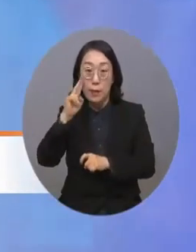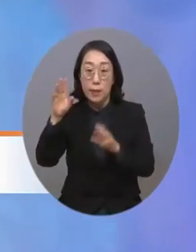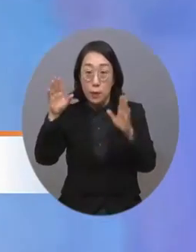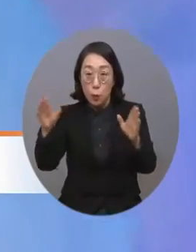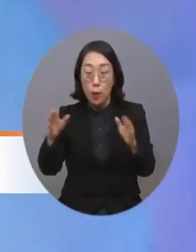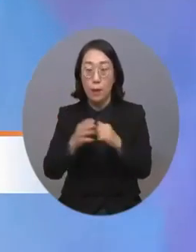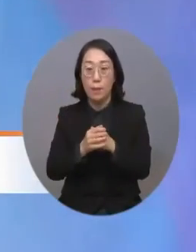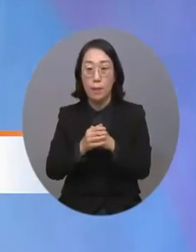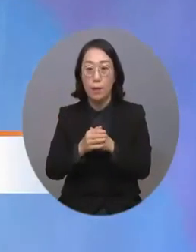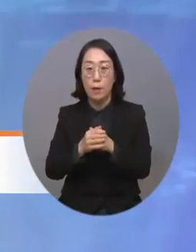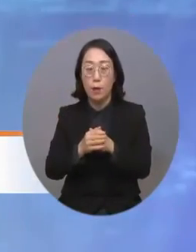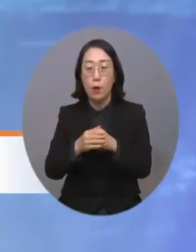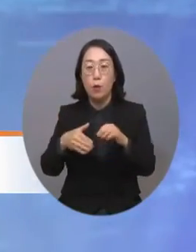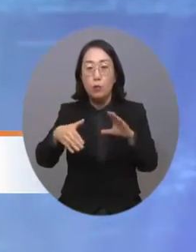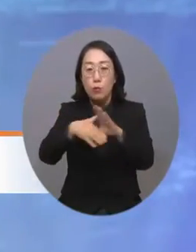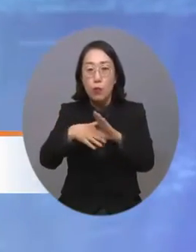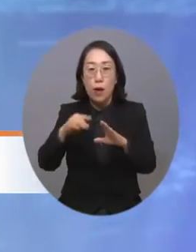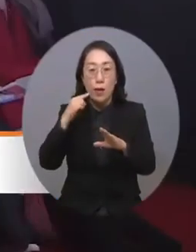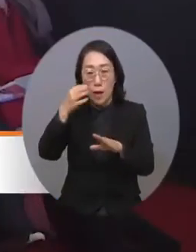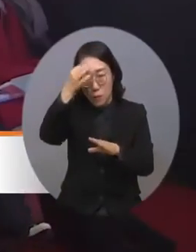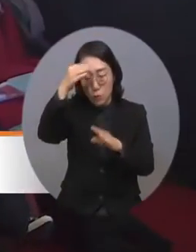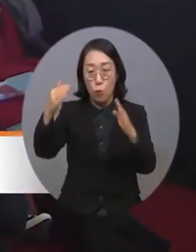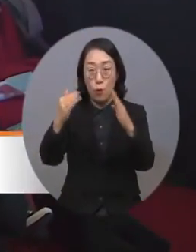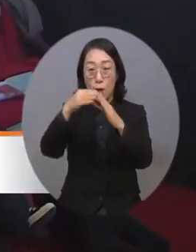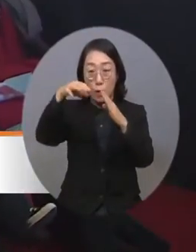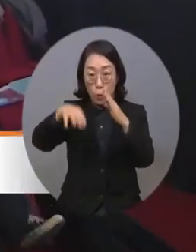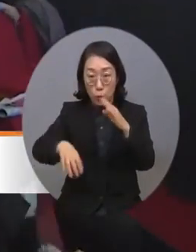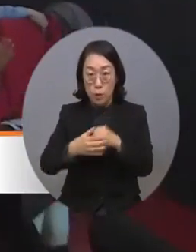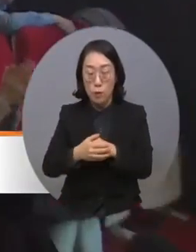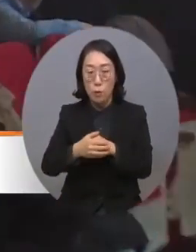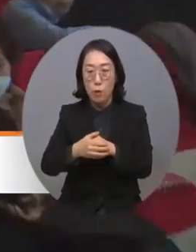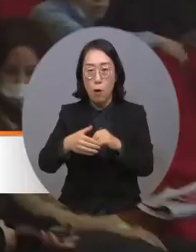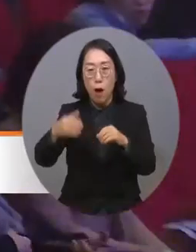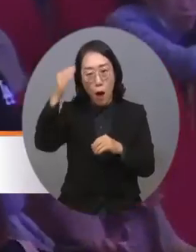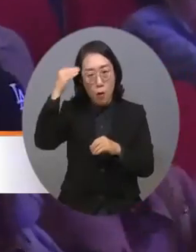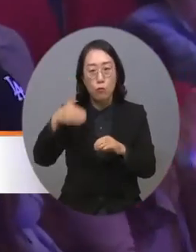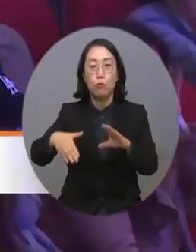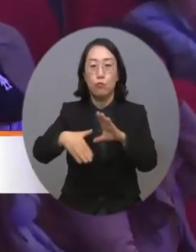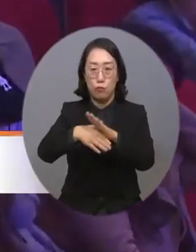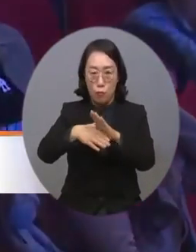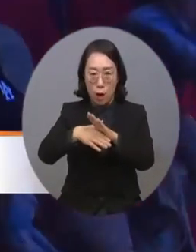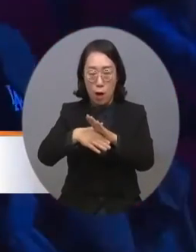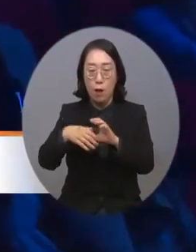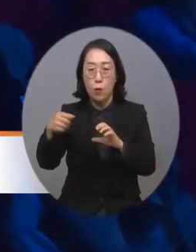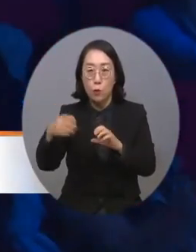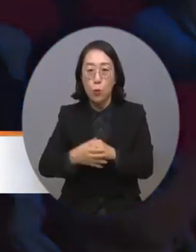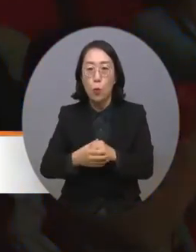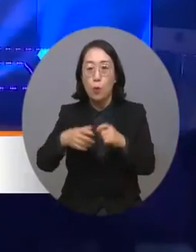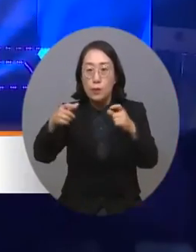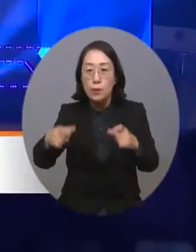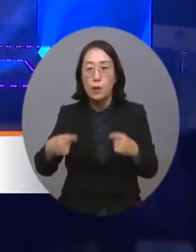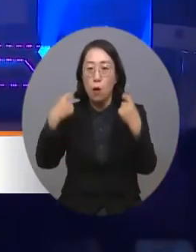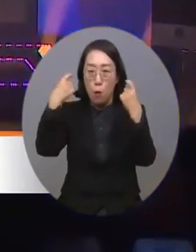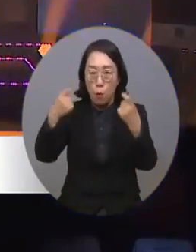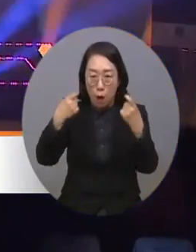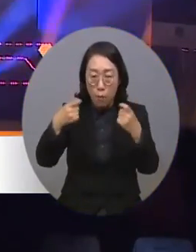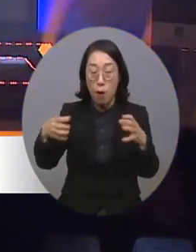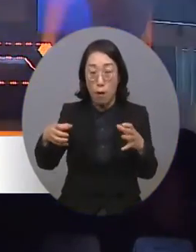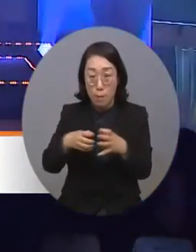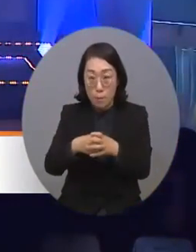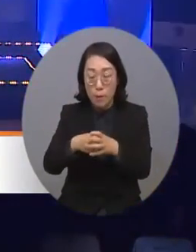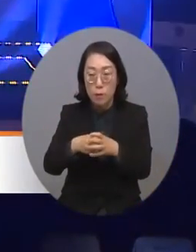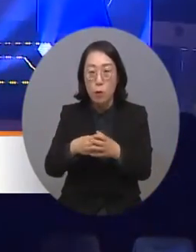가평 문화예술회관에서 열린 행사는 한류 문화 콘텐츠로 지역 관광과 브랜드 마케팅을 통한 지역